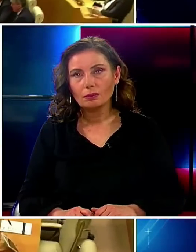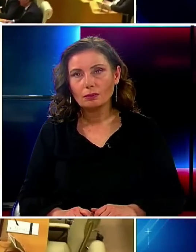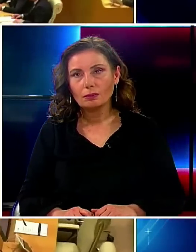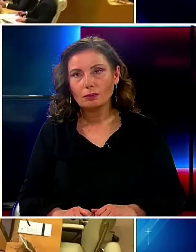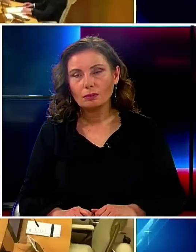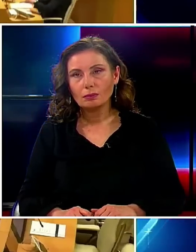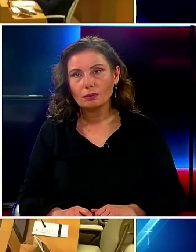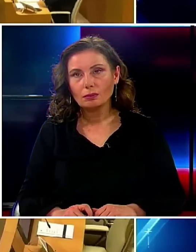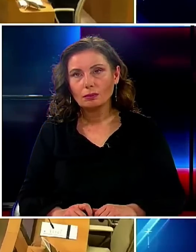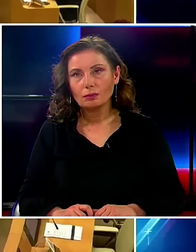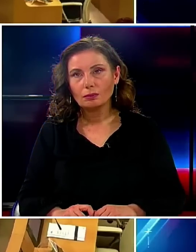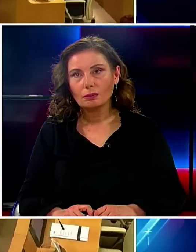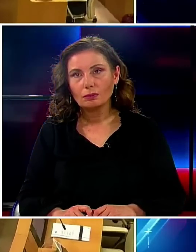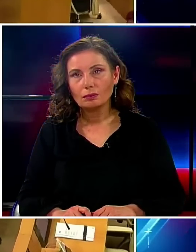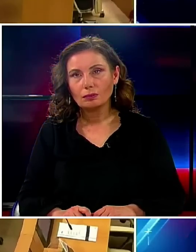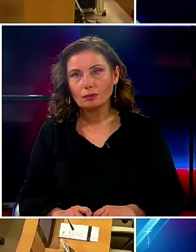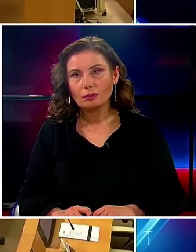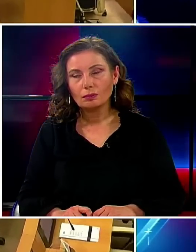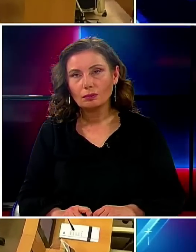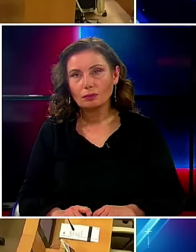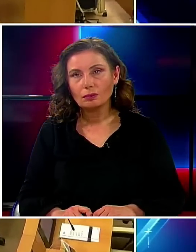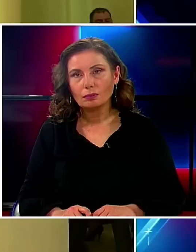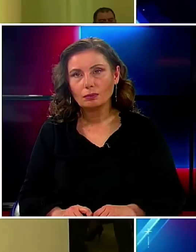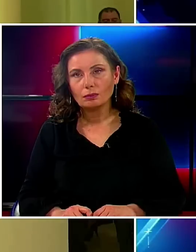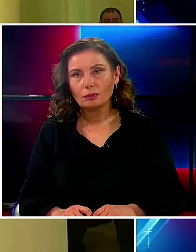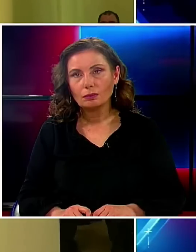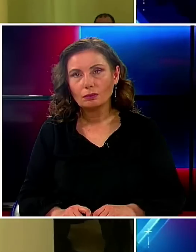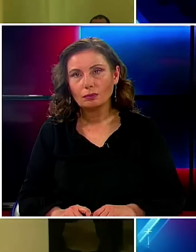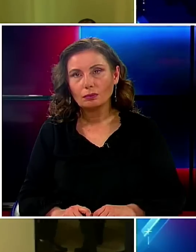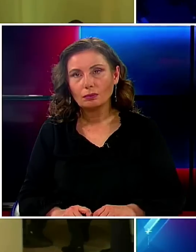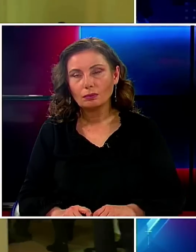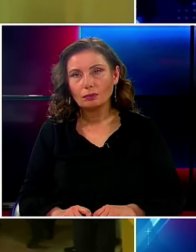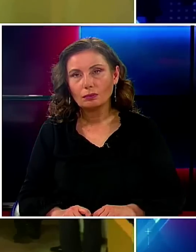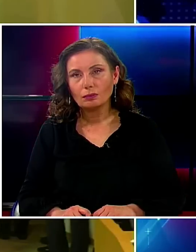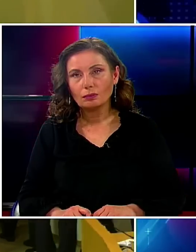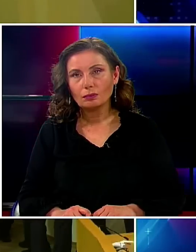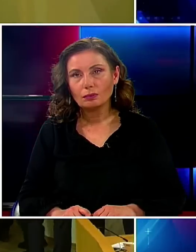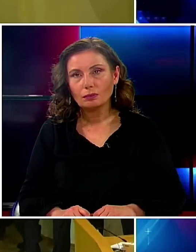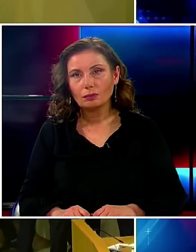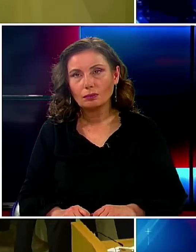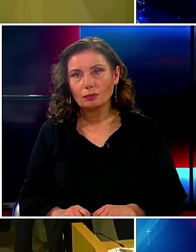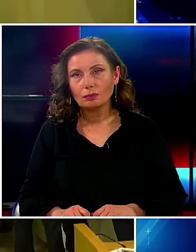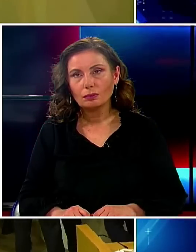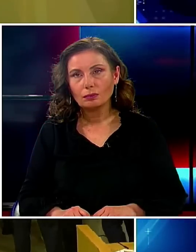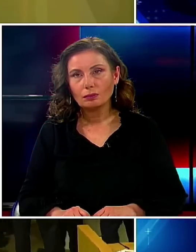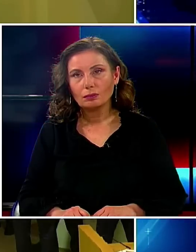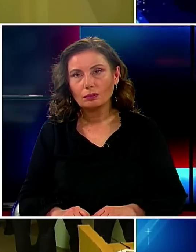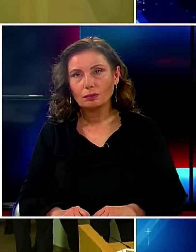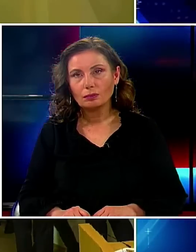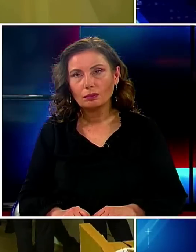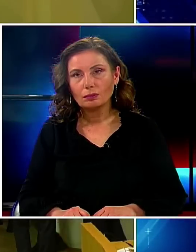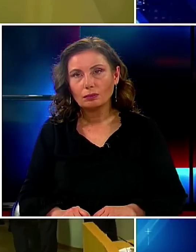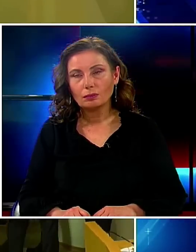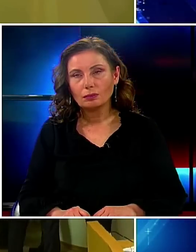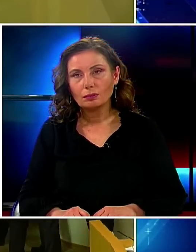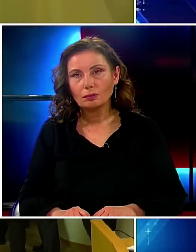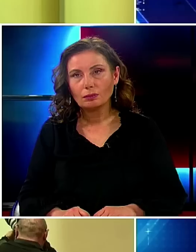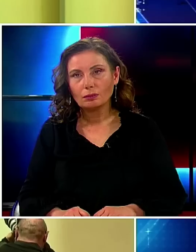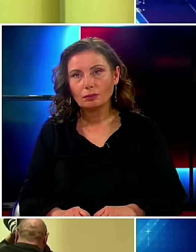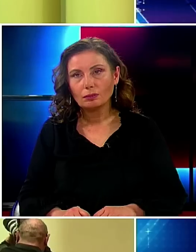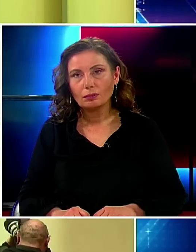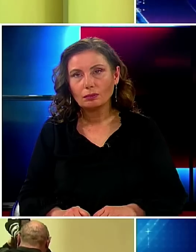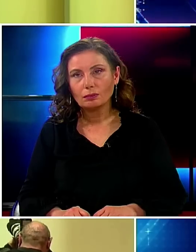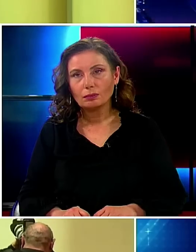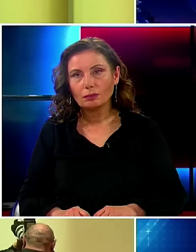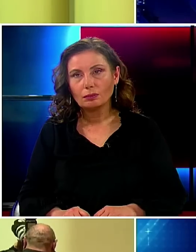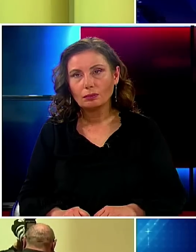მივაღწიეთ შედეგს რუსულ კანონთან დაკავშირებით მის შეჩერებისას, როდესაც ყველა ვიყავით ერთსულოვანი. აი ეს ერთი